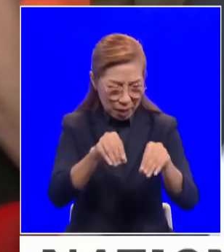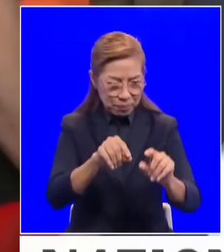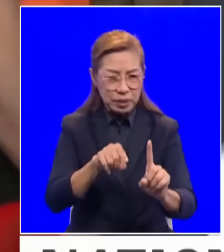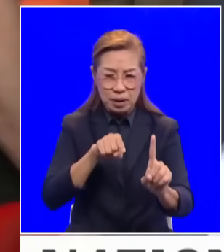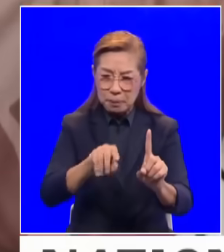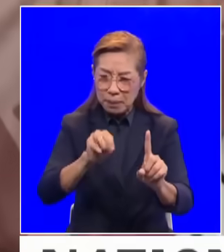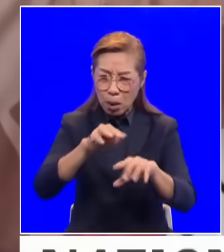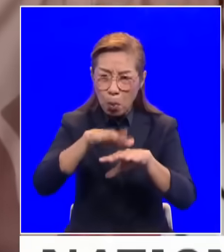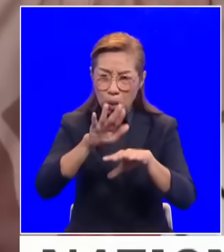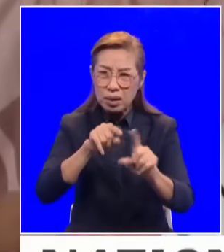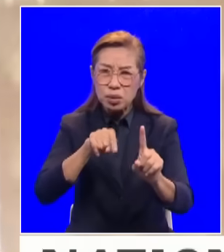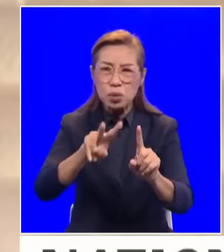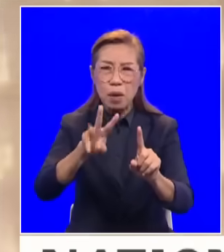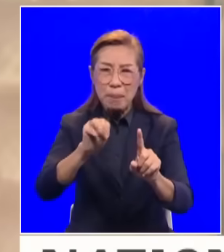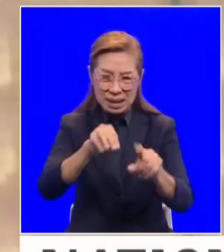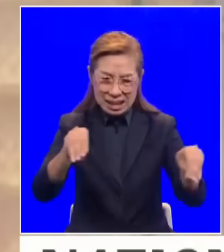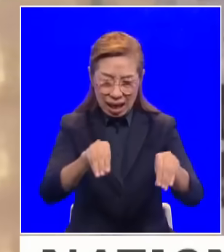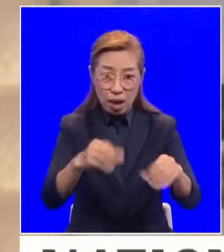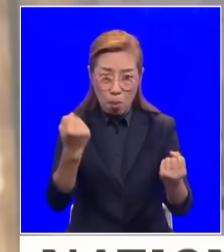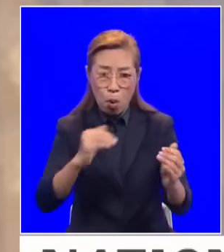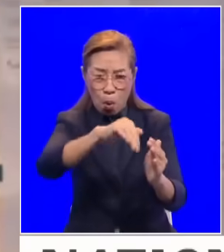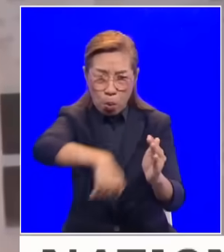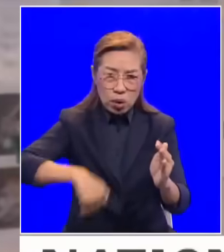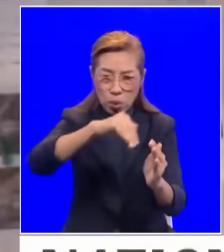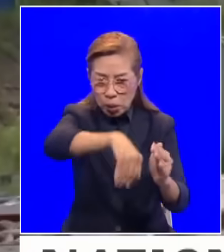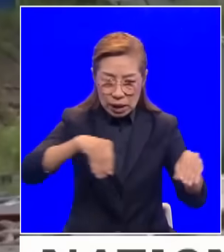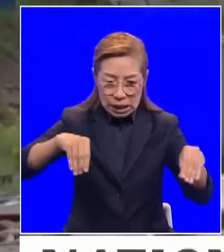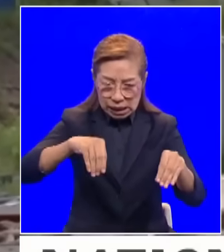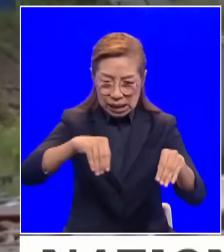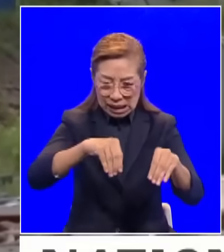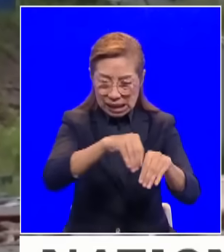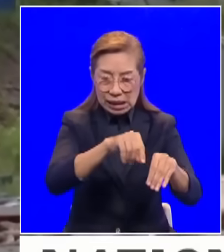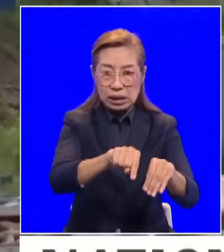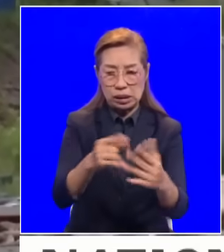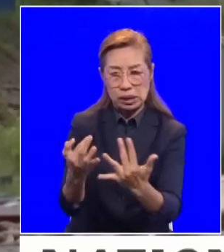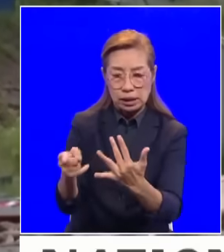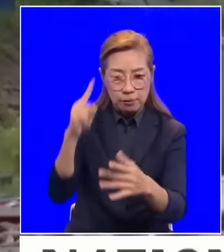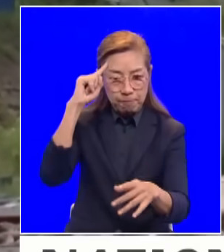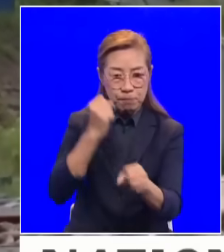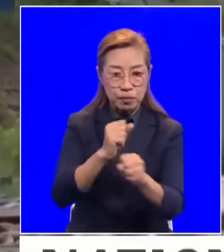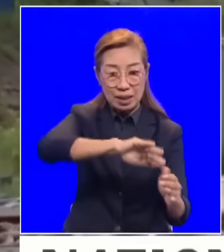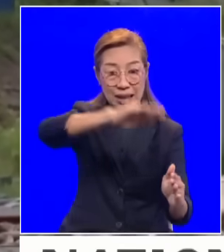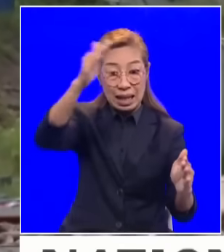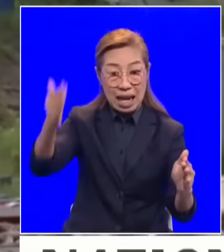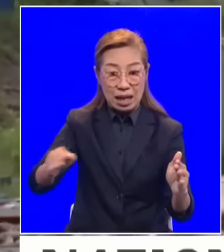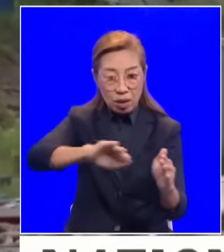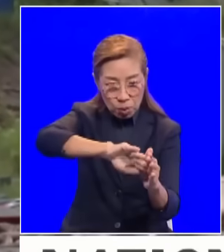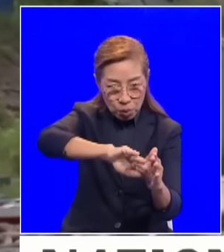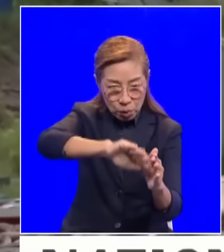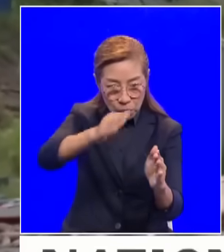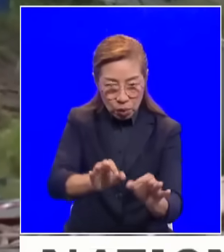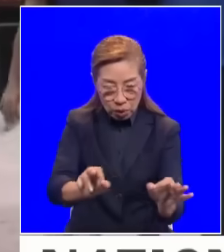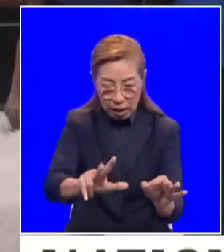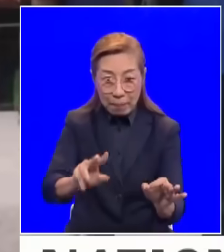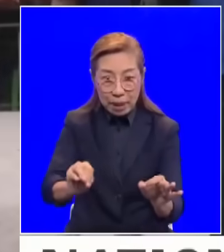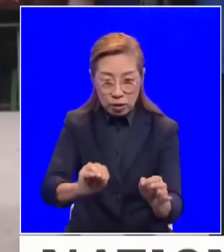นะคะ 1.2 เมตรซึ่งก็มีการหารือกันกับทุกฝ่ายว่าจะสร้างอุโมงค์ขนาดความกว้าง3เมตรได้ต่อไปอีกแต่ว่า